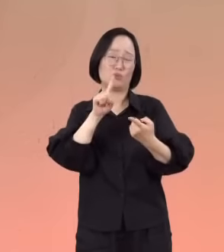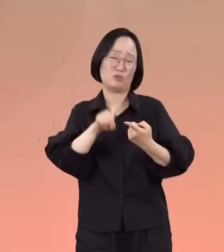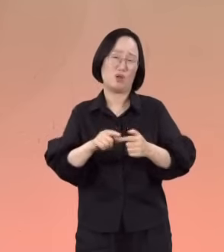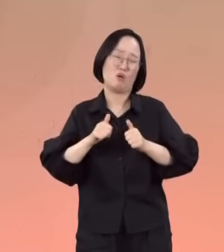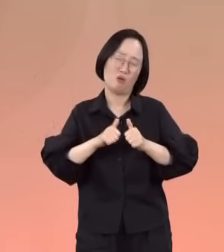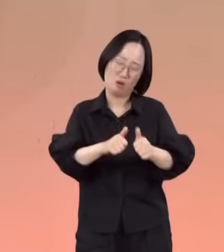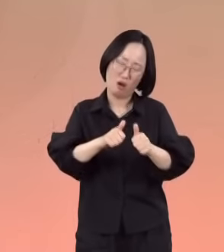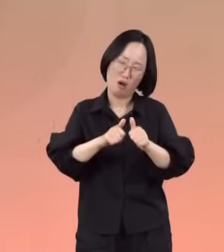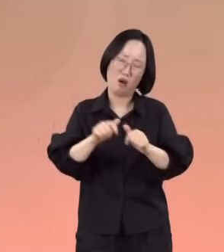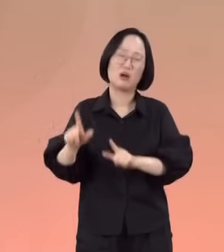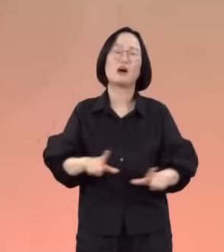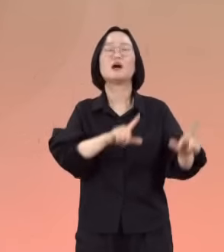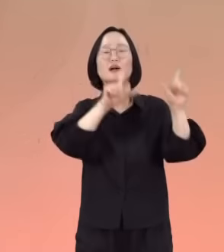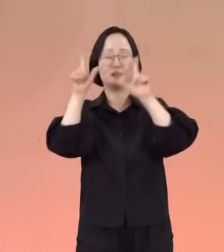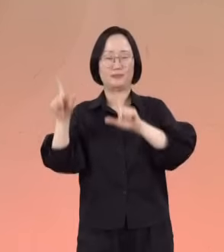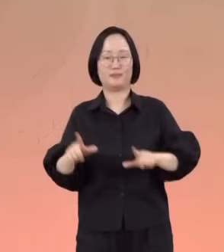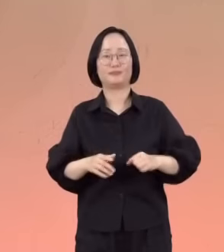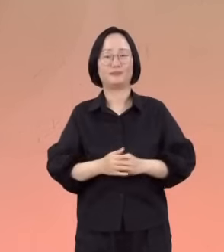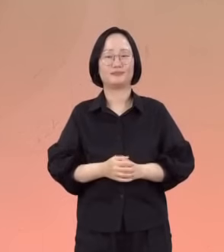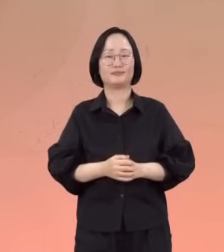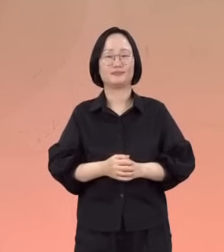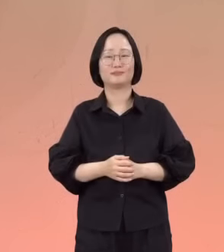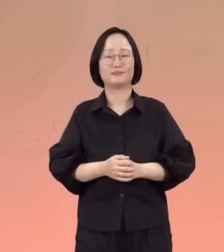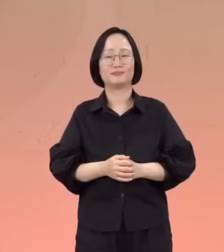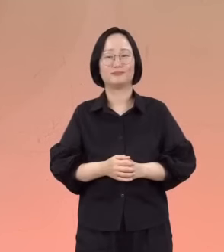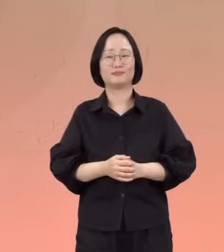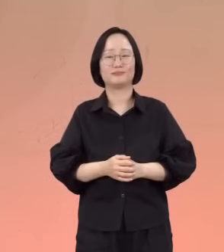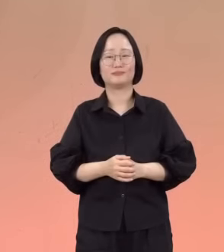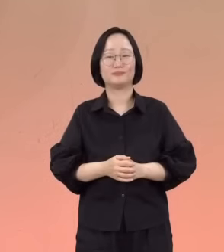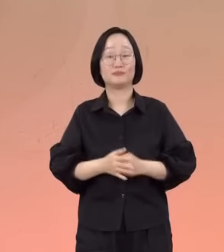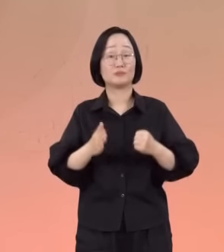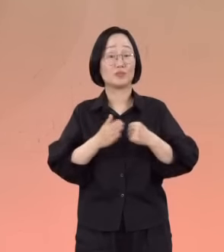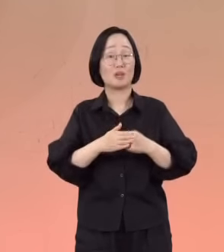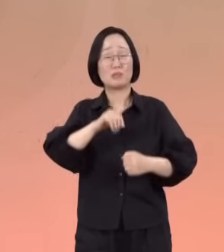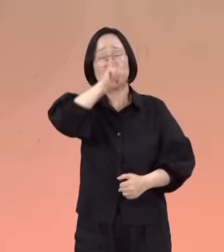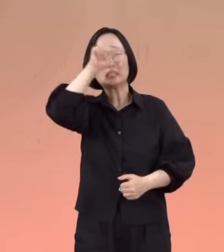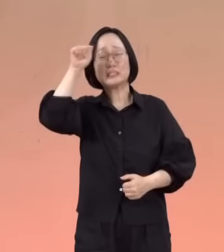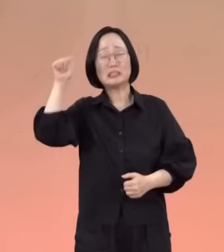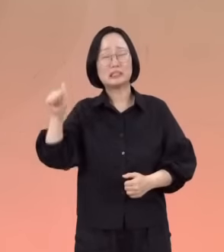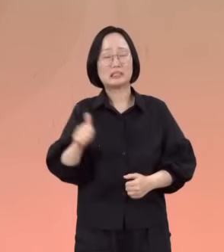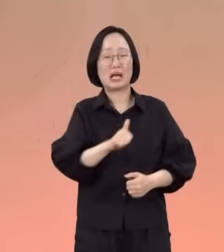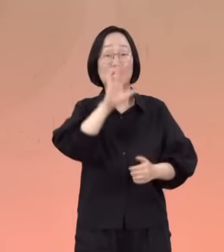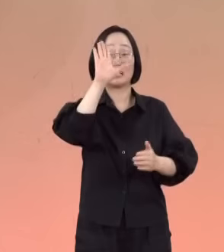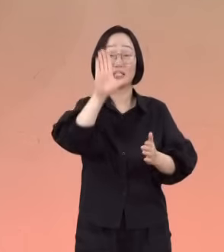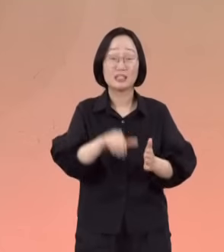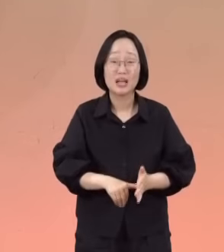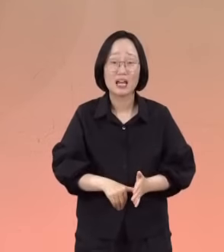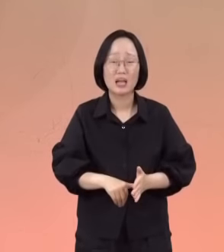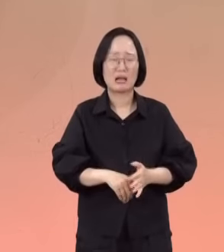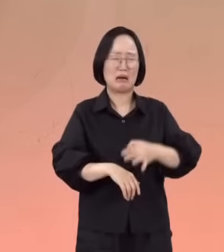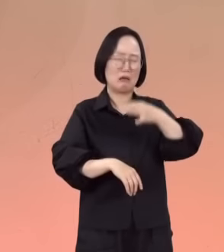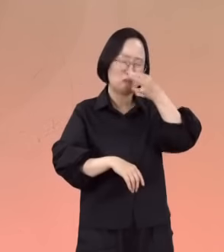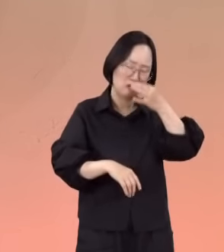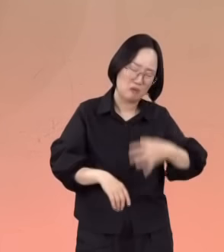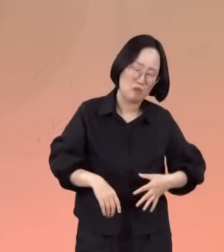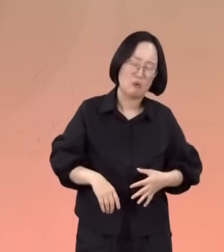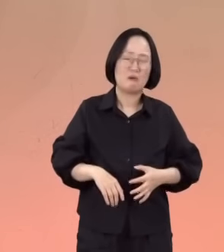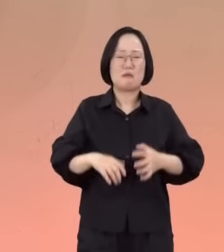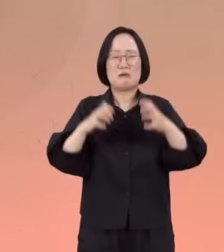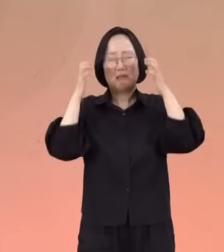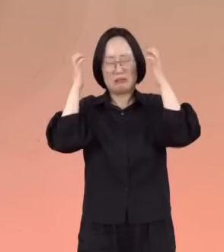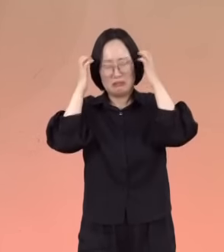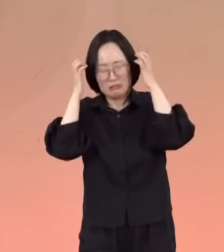살아간다 그러므로 인생 살아가면서 힘들고 괴로울 때 답답할